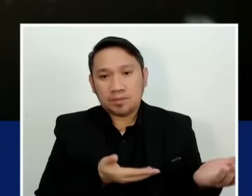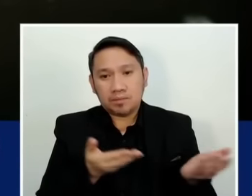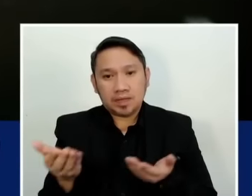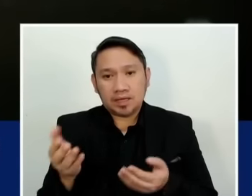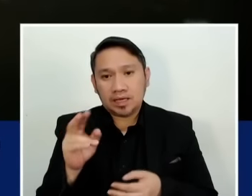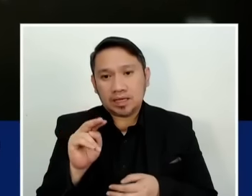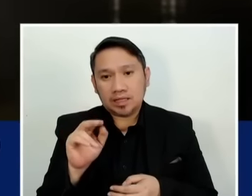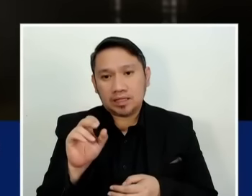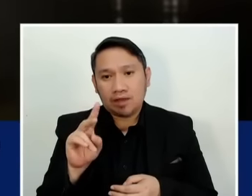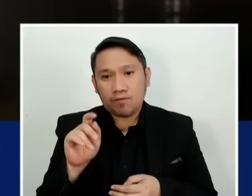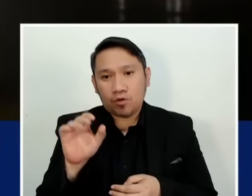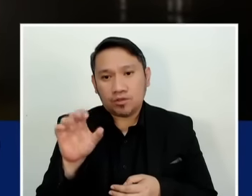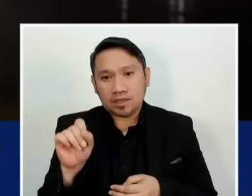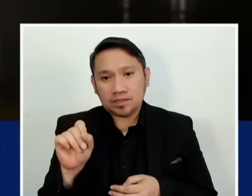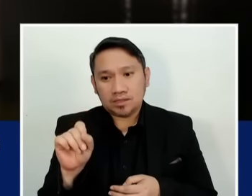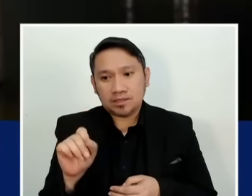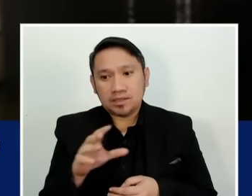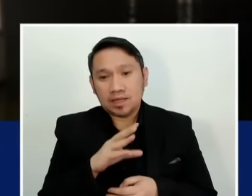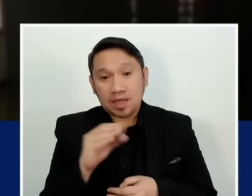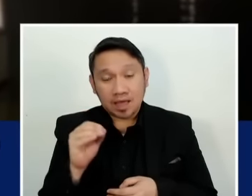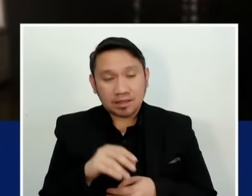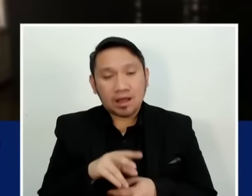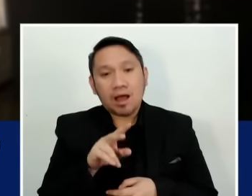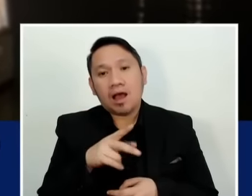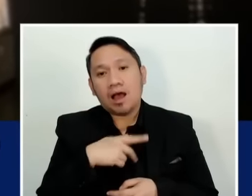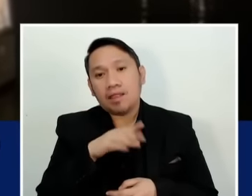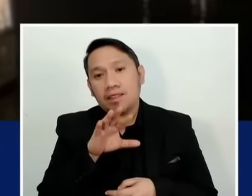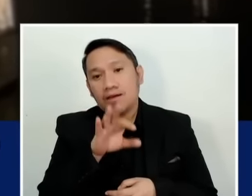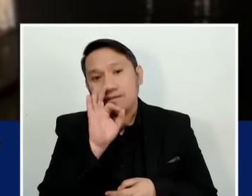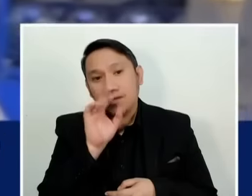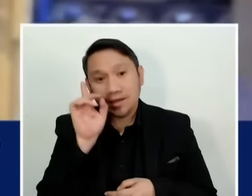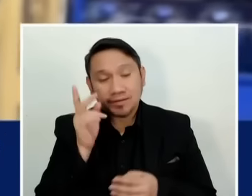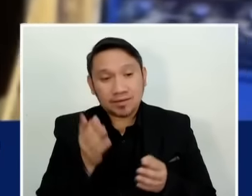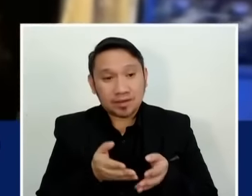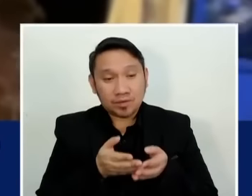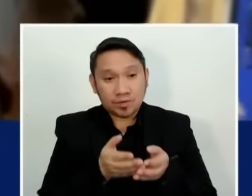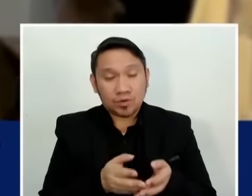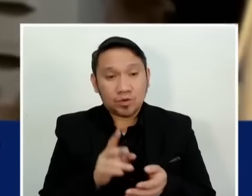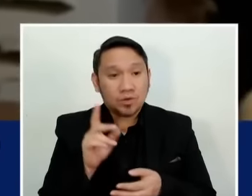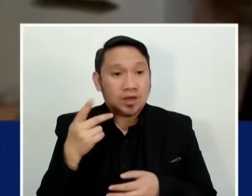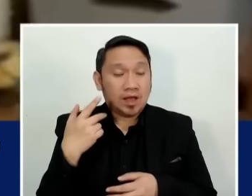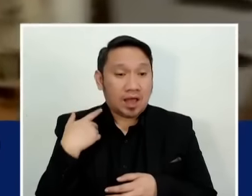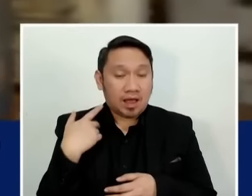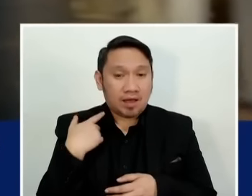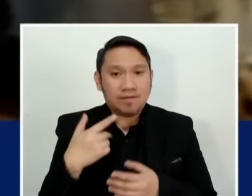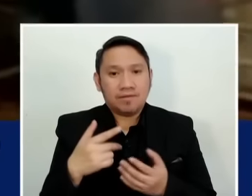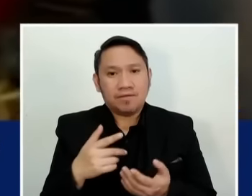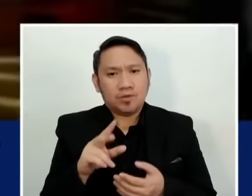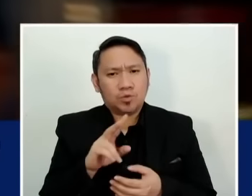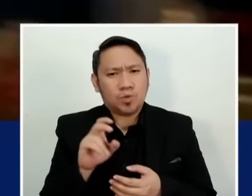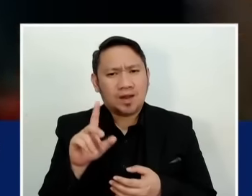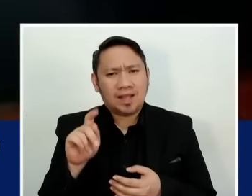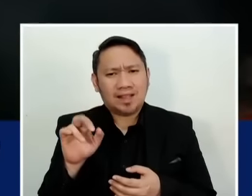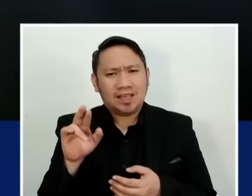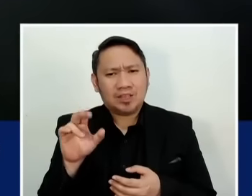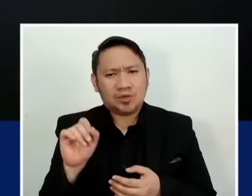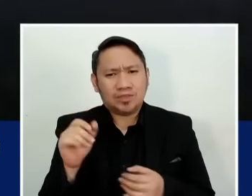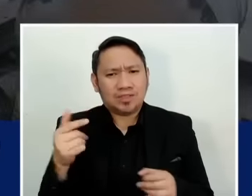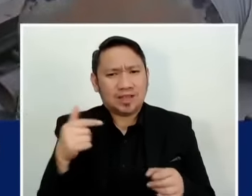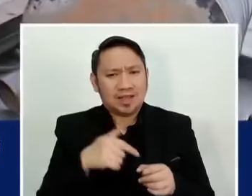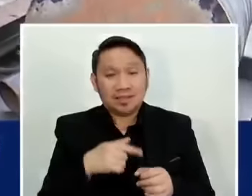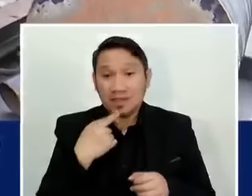madaling araw, sunod na nasita ang mas maliit na motorboat na ito na may kargang 2,000 litro ng gasolina. Sabi ng Philippine Coast